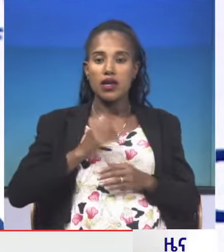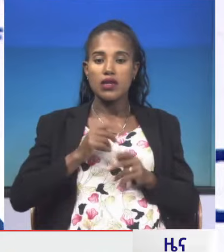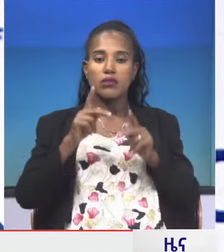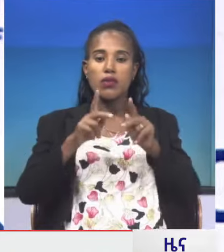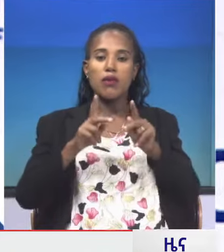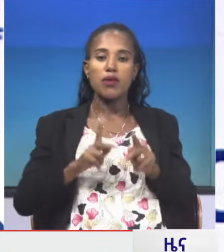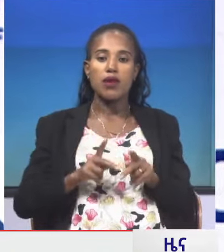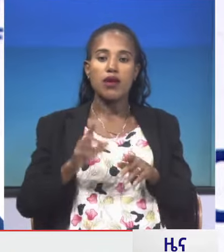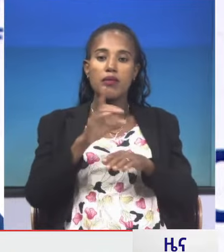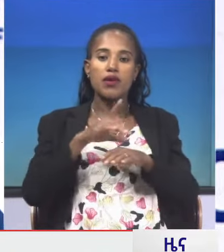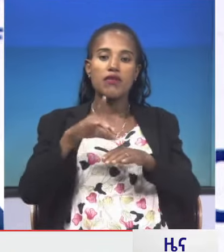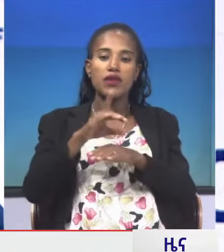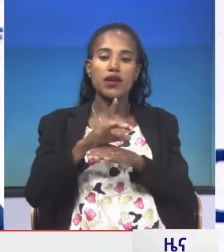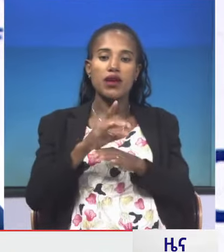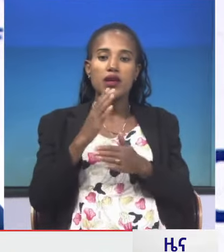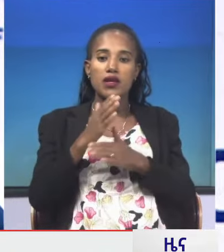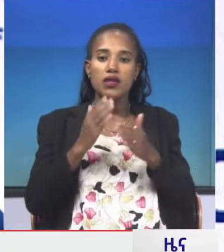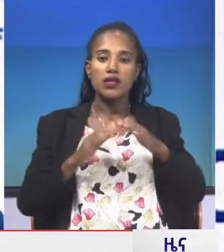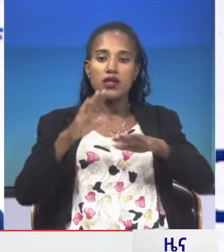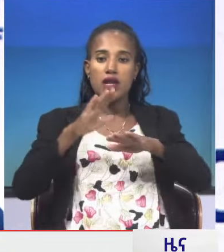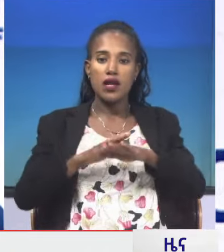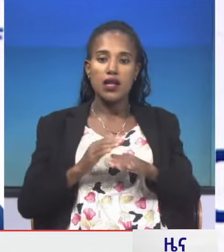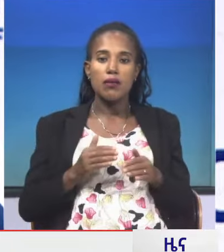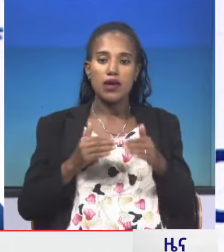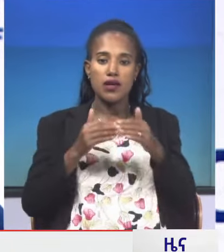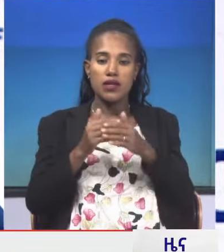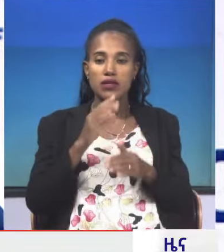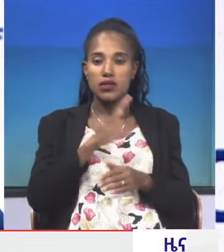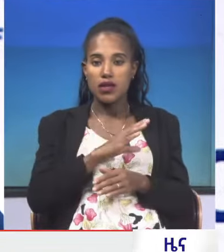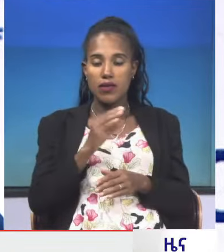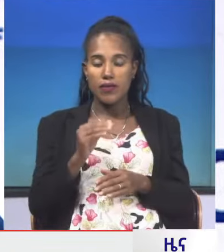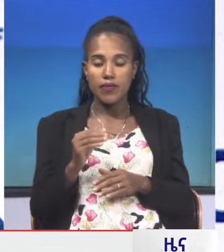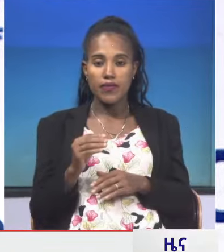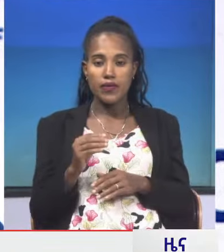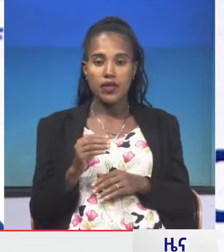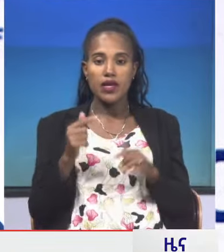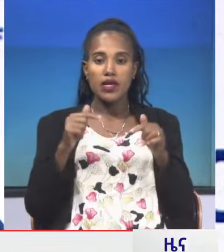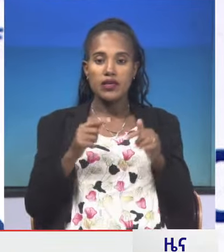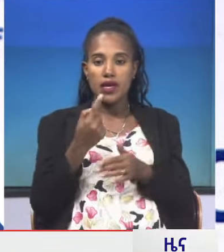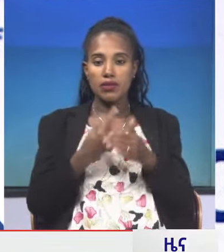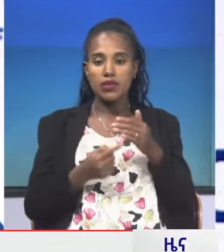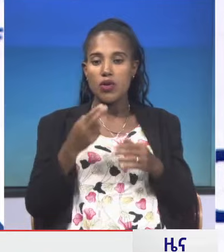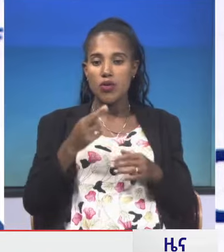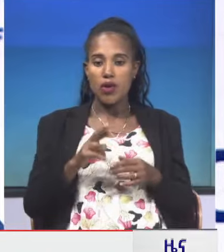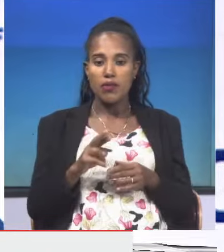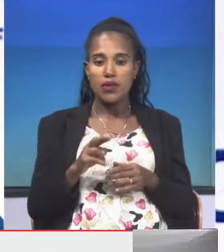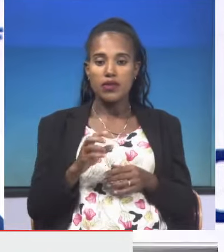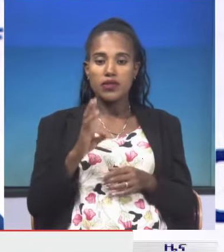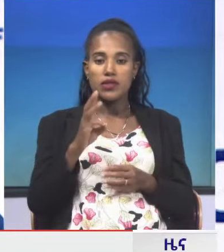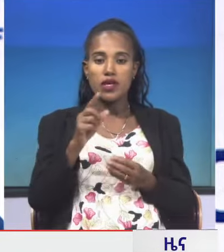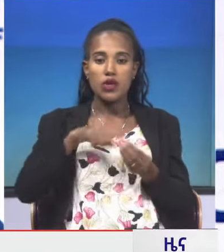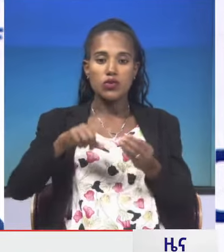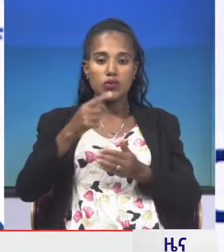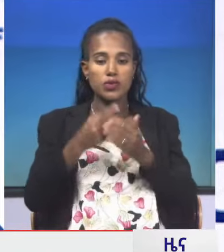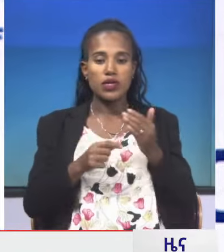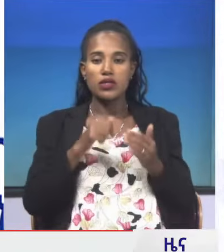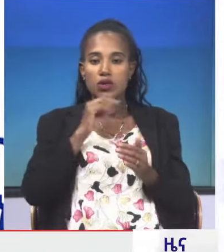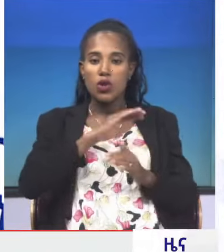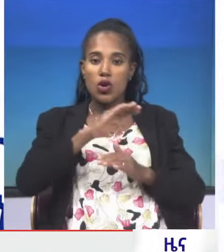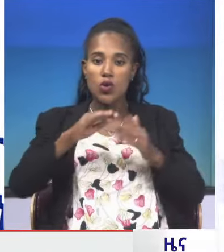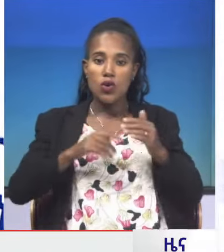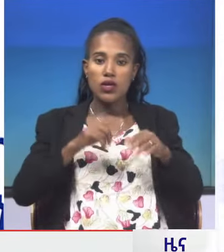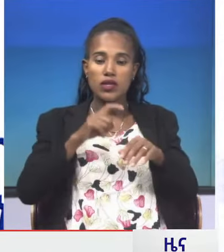ፓርላማ በከፍተኛ ደረጃ ላይ ለማድረስና የዛሬ ብቻ ወይ ደግሞ የዚህ የስድስተኛ ዙር ብቻ ሳይሆን